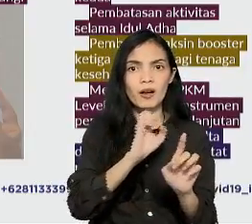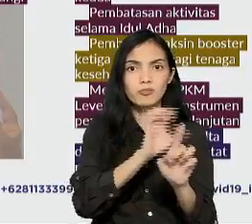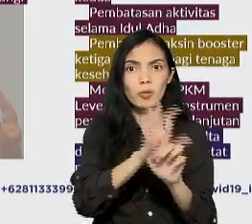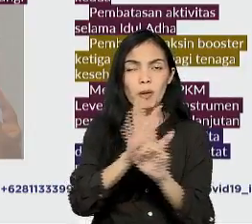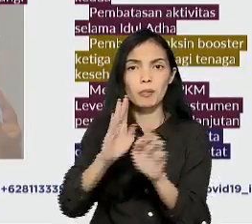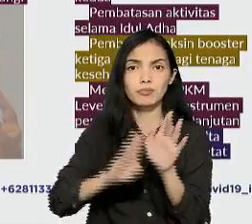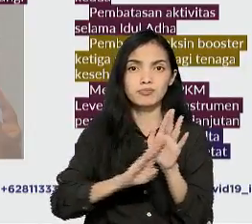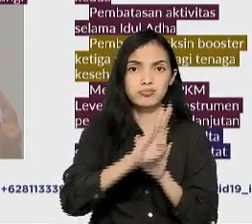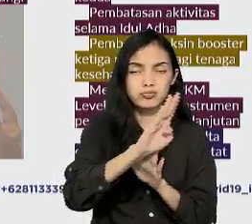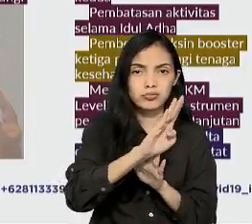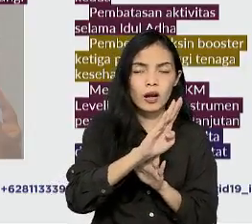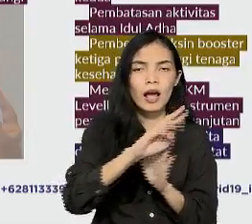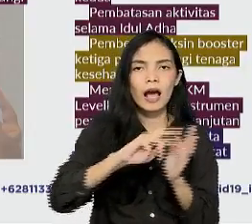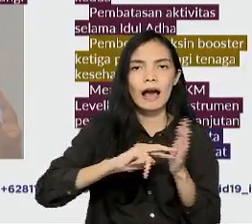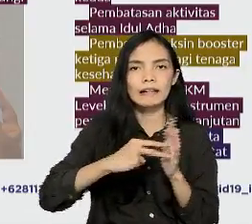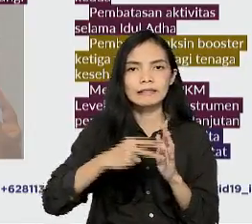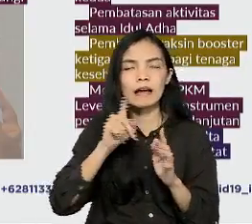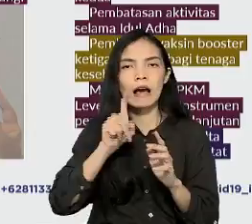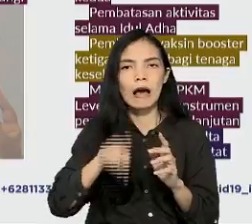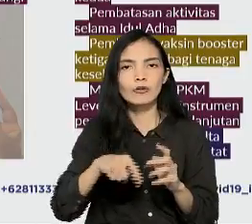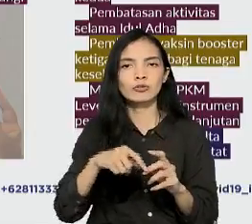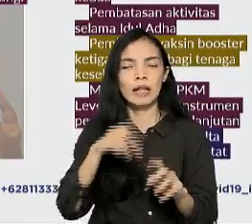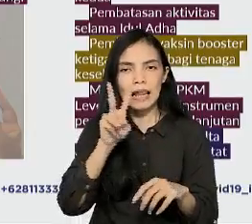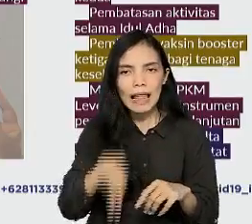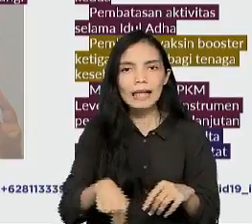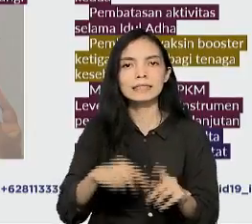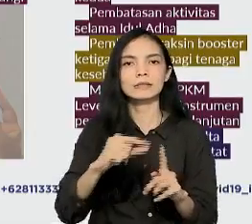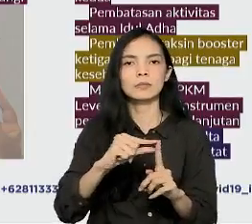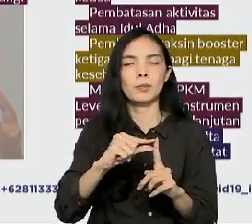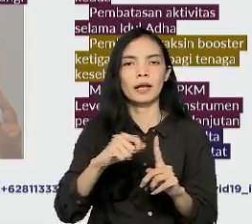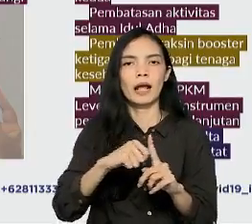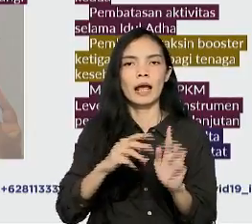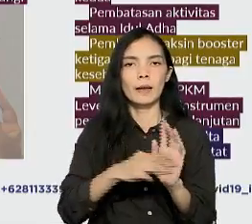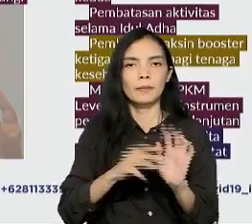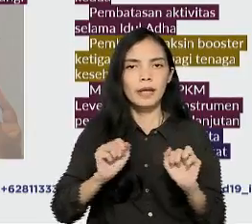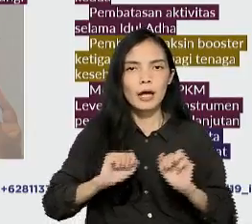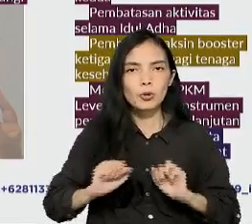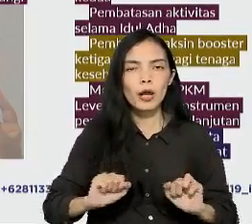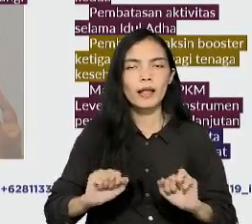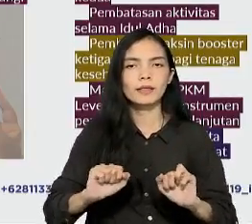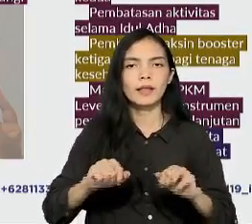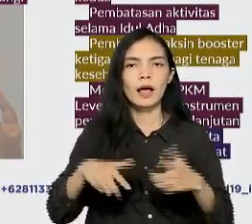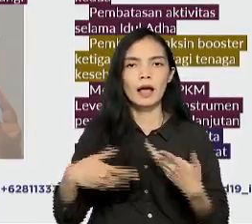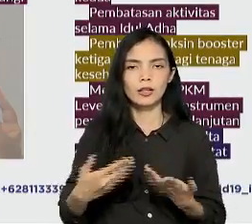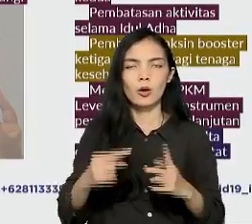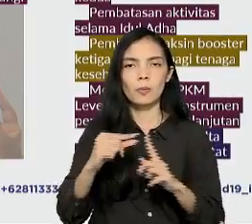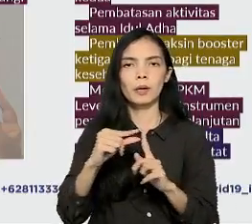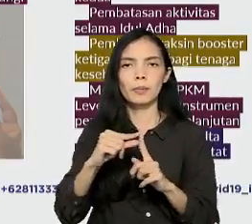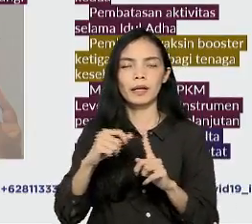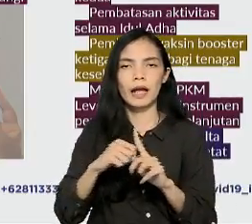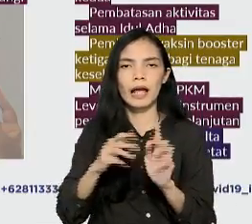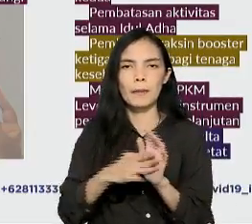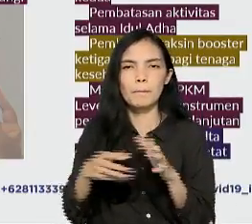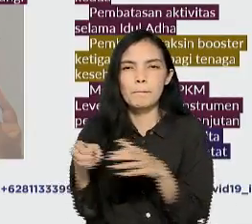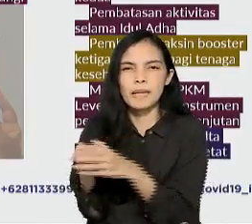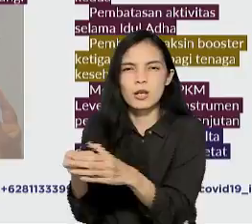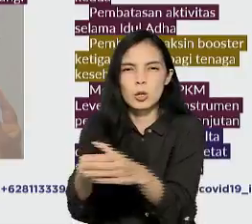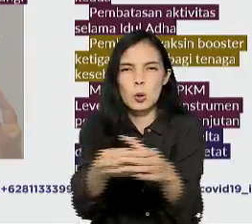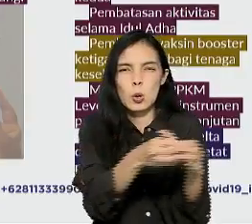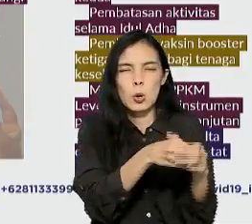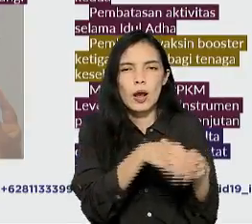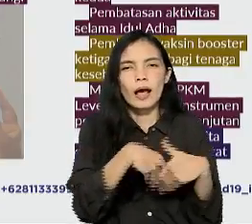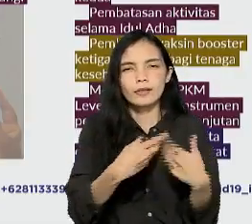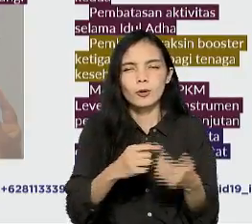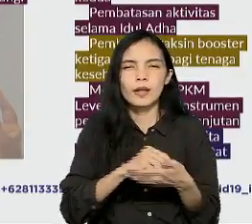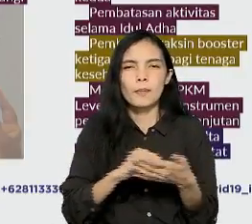adanya pengetatan melalui PPKM darurat dan pengetatan PPKM mikro atau disebut mikro lockdown.